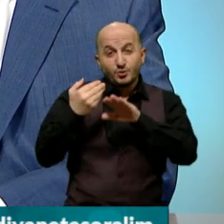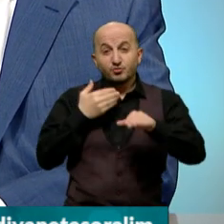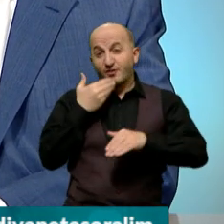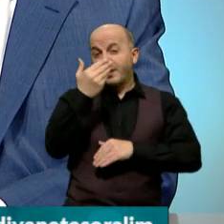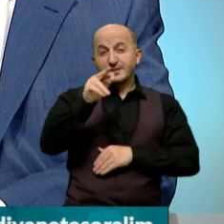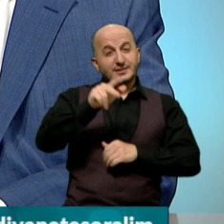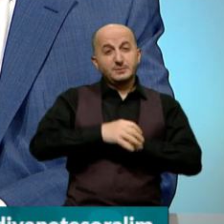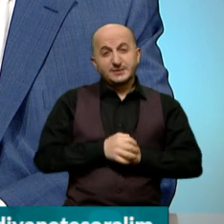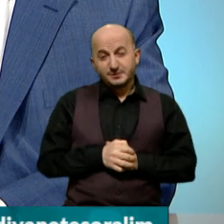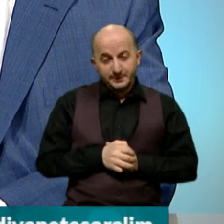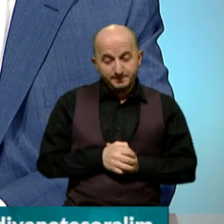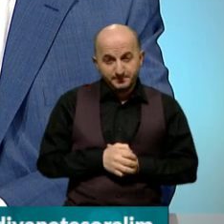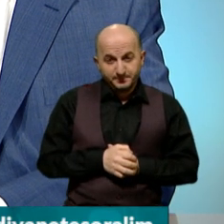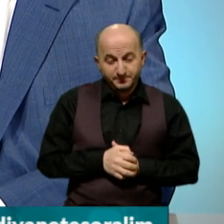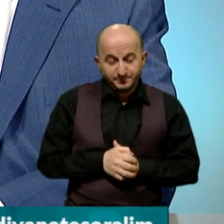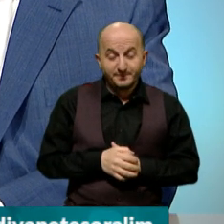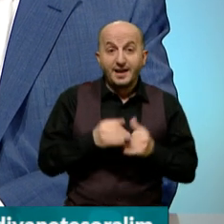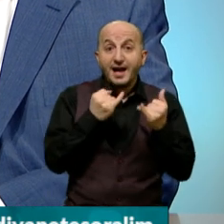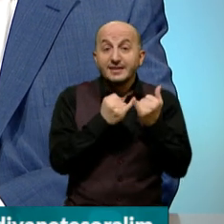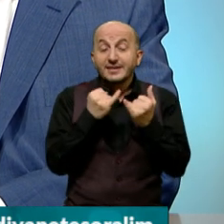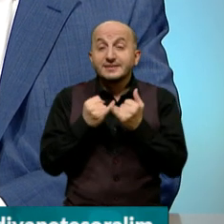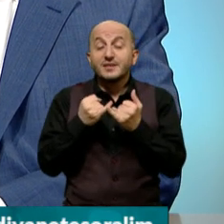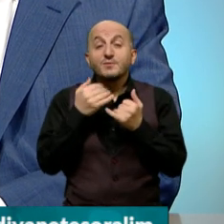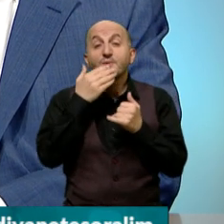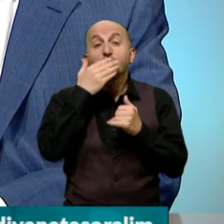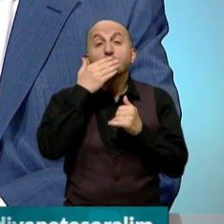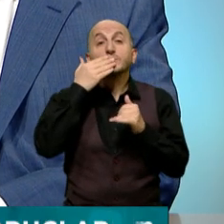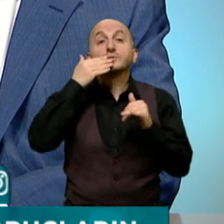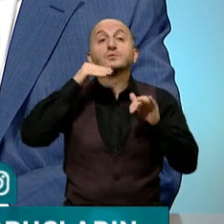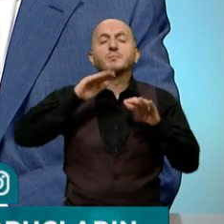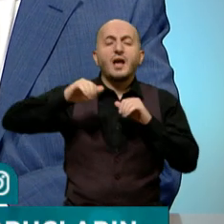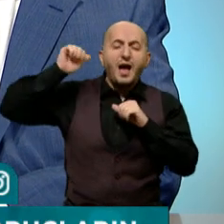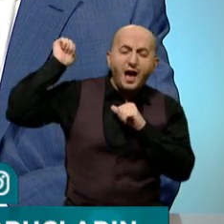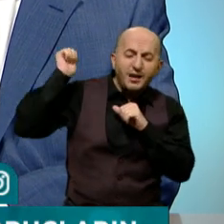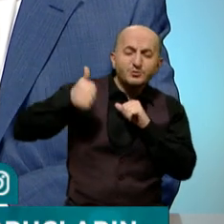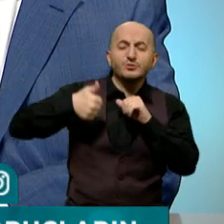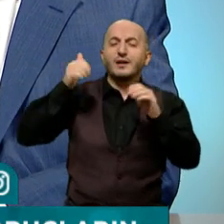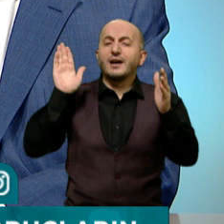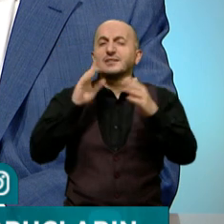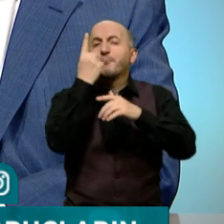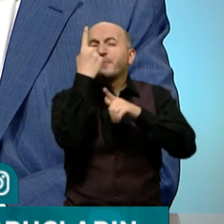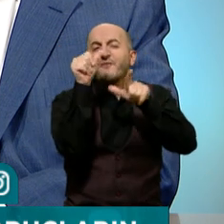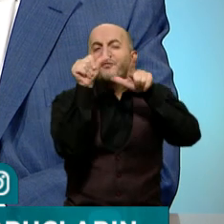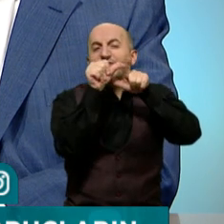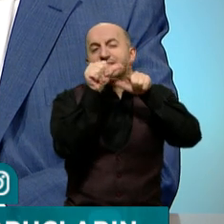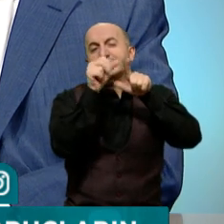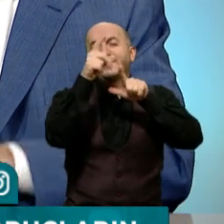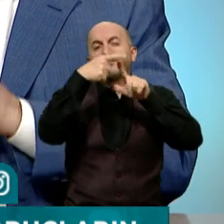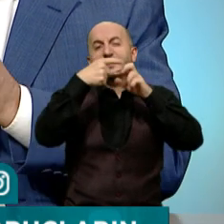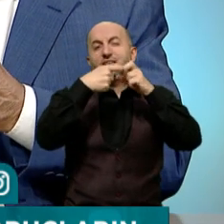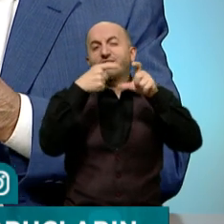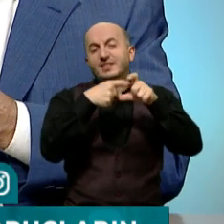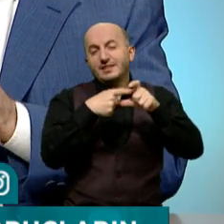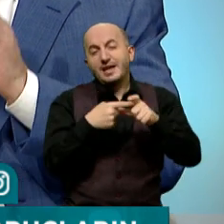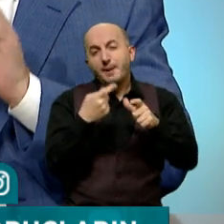ettiğimiz gibi bu kardeşlerimiz tutamadığı her günün karşılığı bir fidye, yani